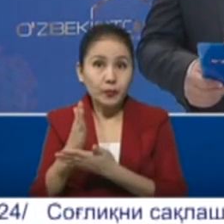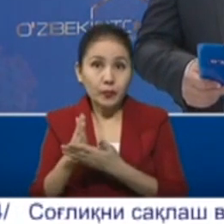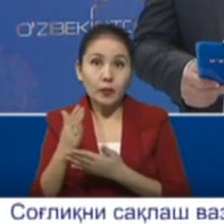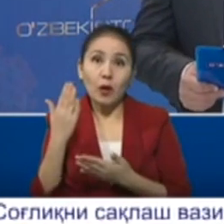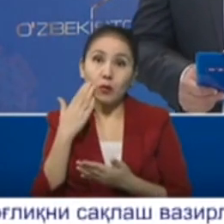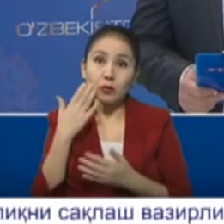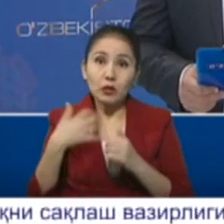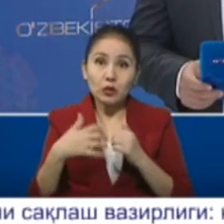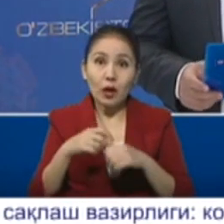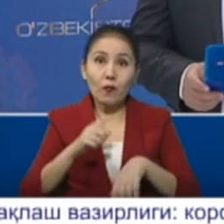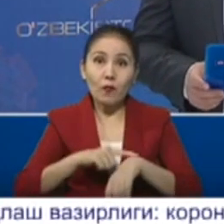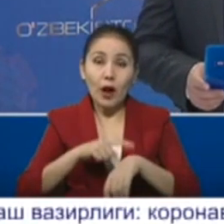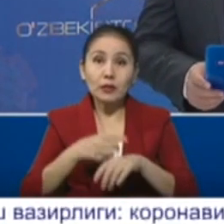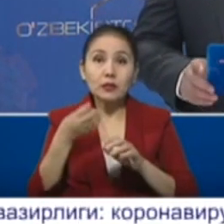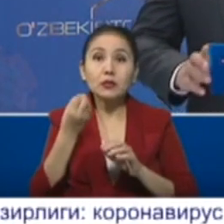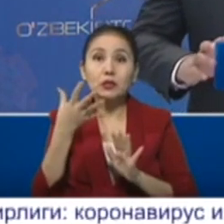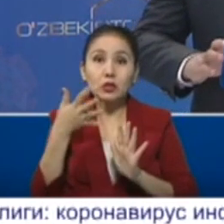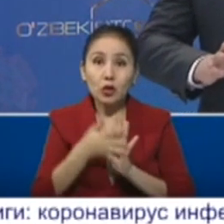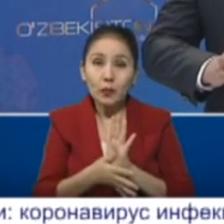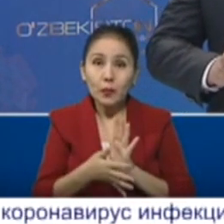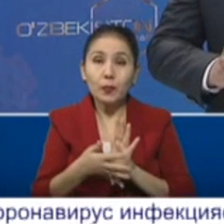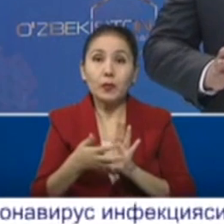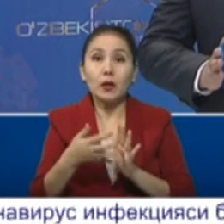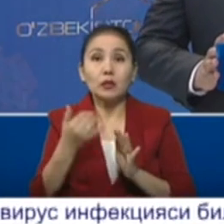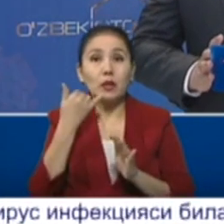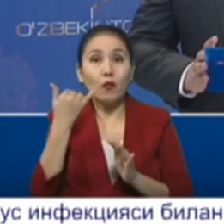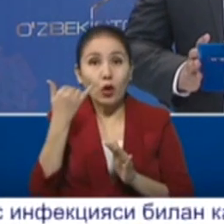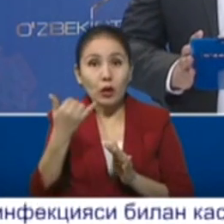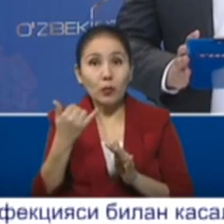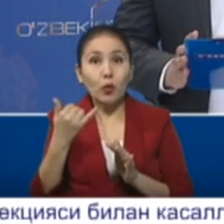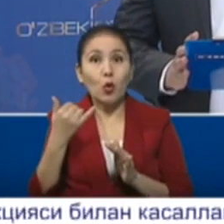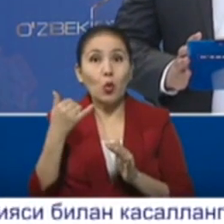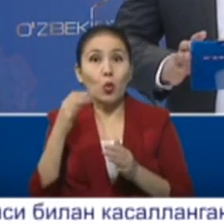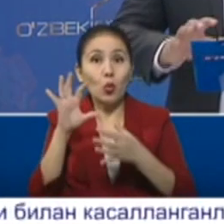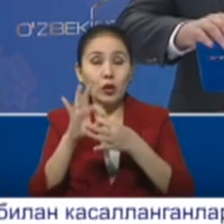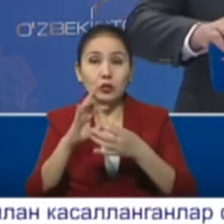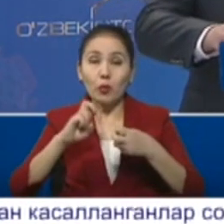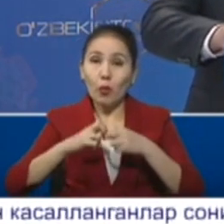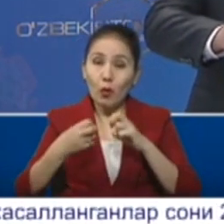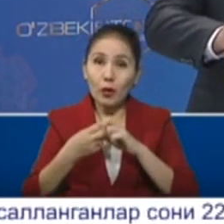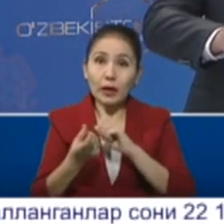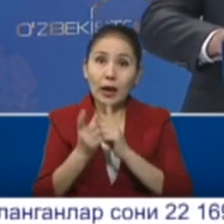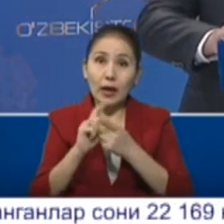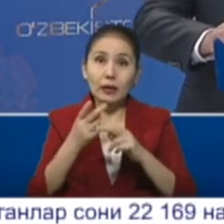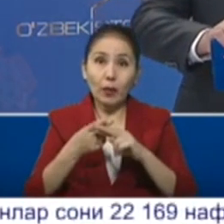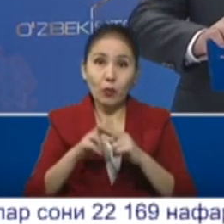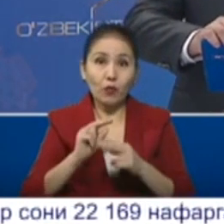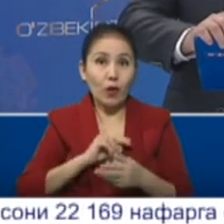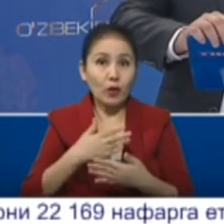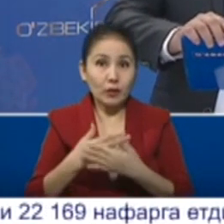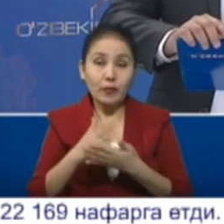qaraganda qancha vaqt sarflanmoqda? Har holda avvalgi telefon qilib ulanishning o'zi muammoga aylangan ushbu tizim